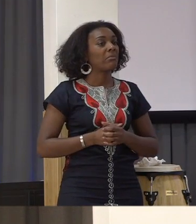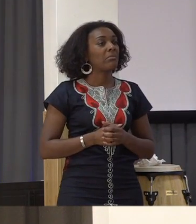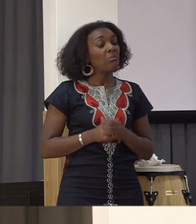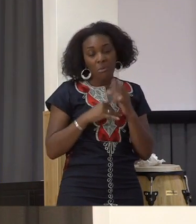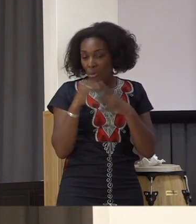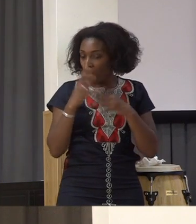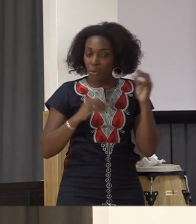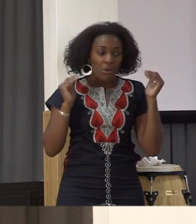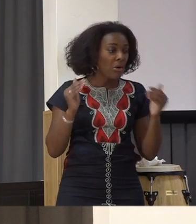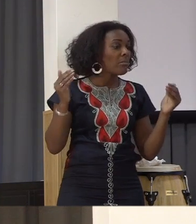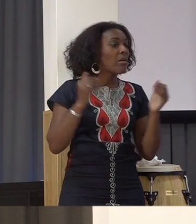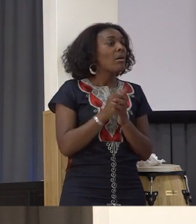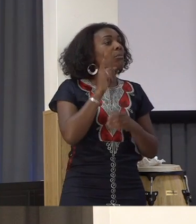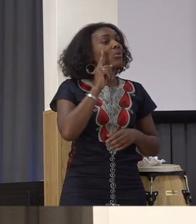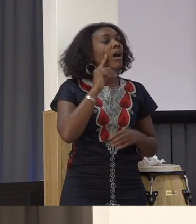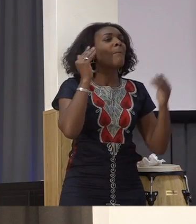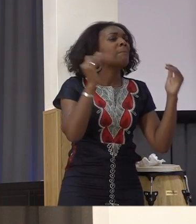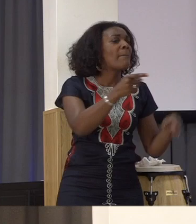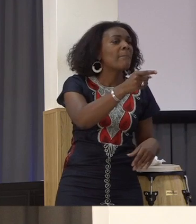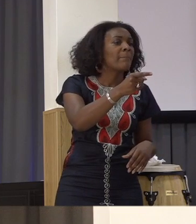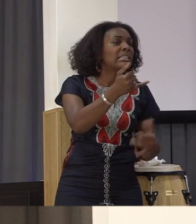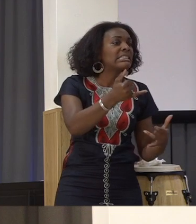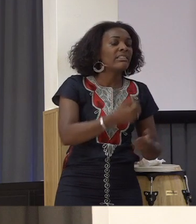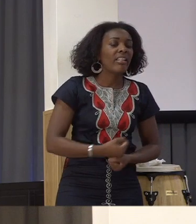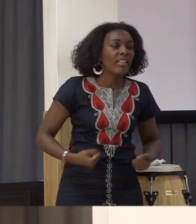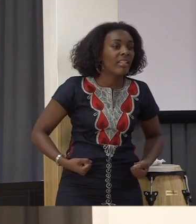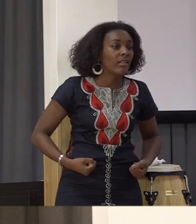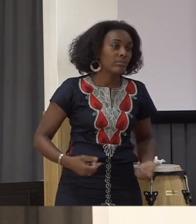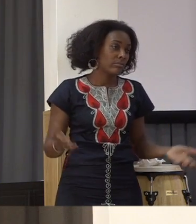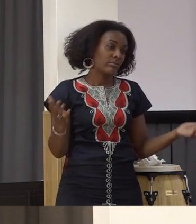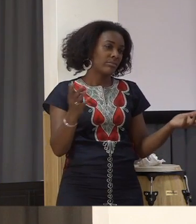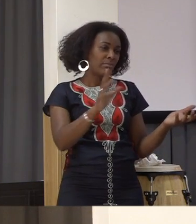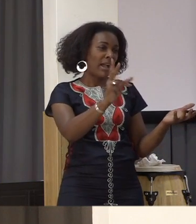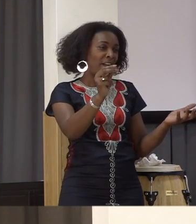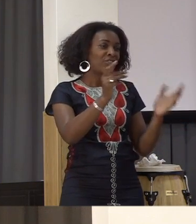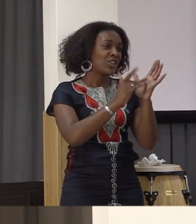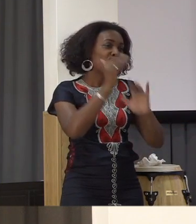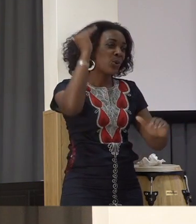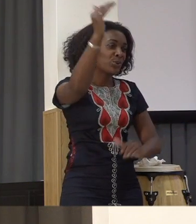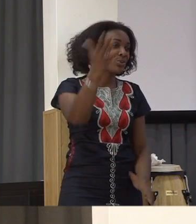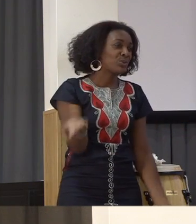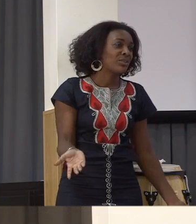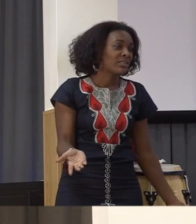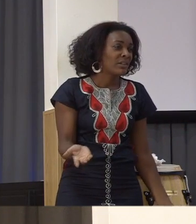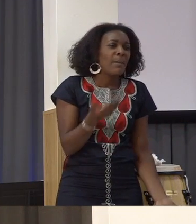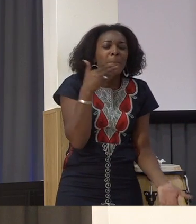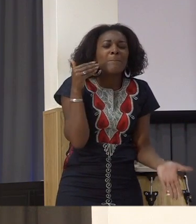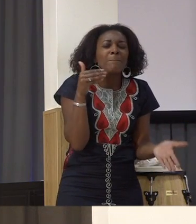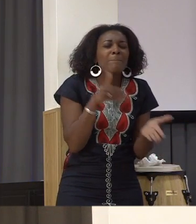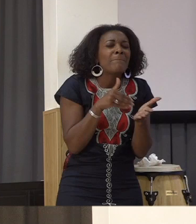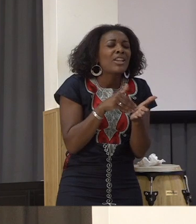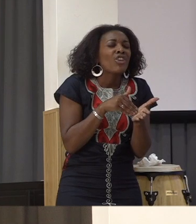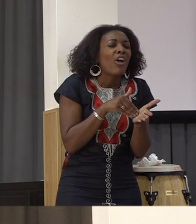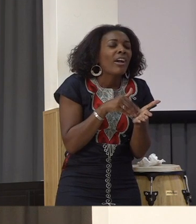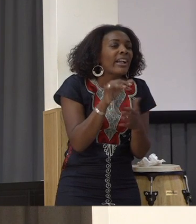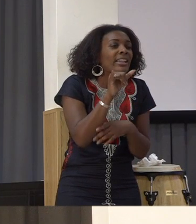même si tu perds tout, il te reste tout, parce que tu as Jésus. Et c'est le plus grand des trésors.